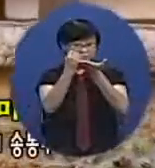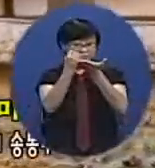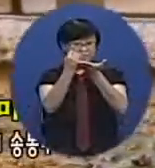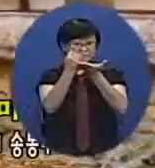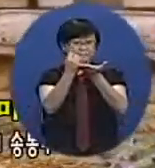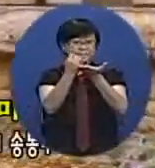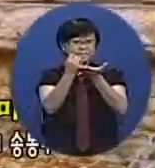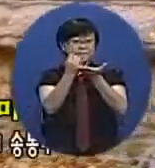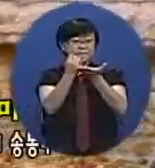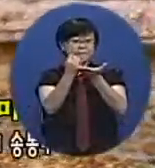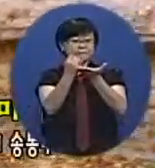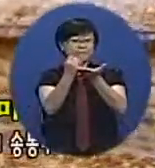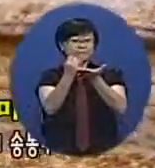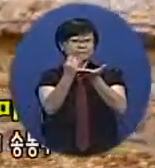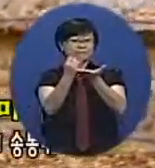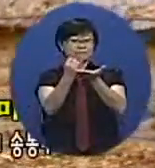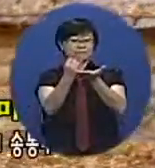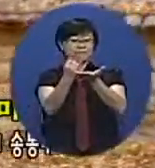어머님의